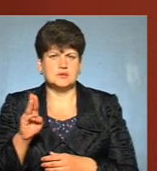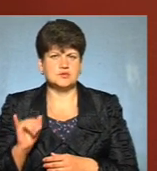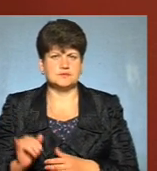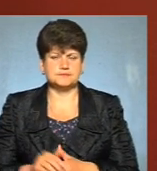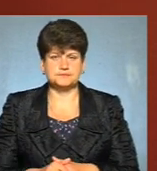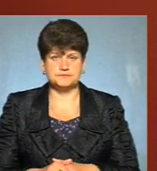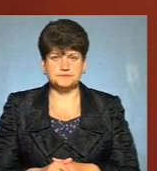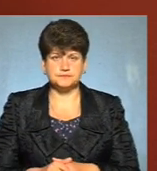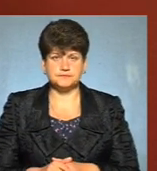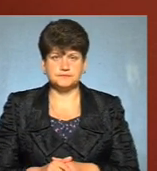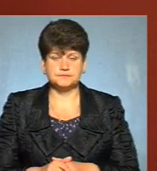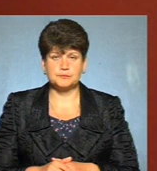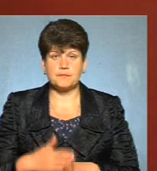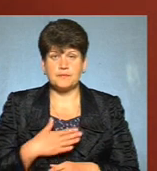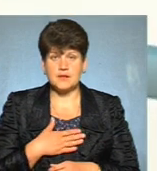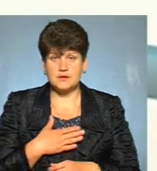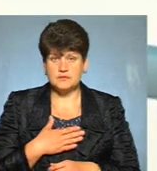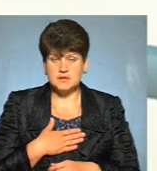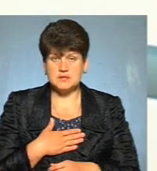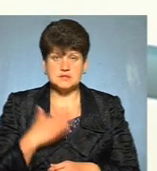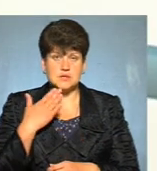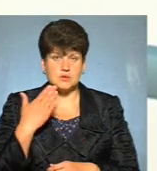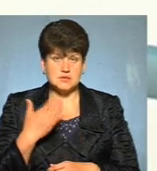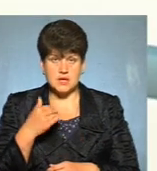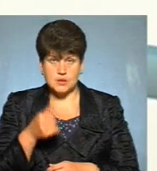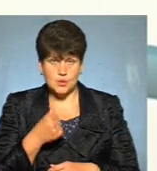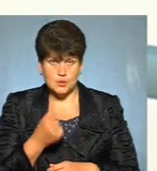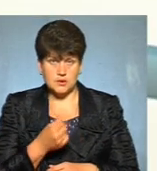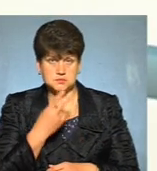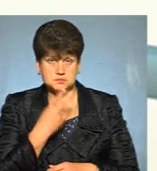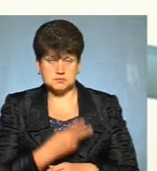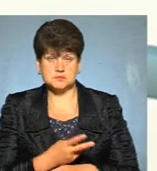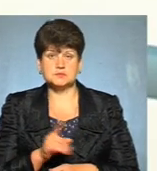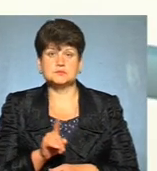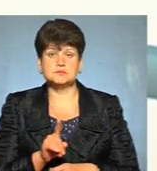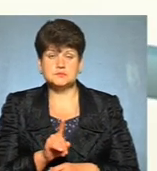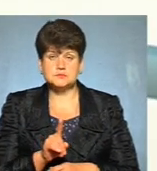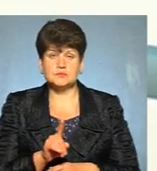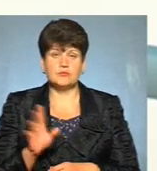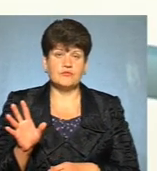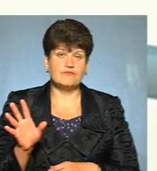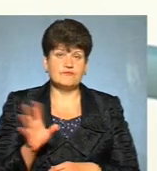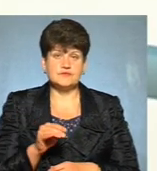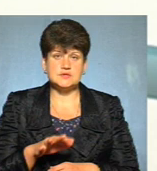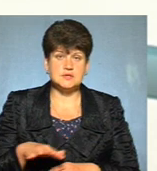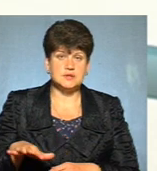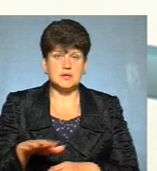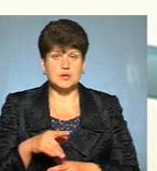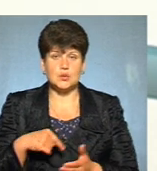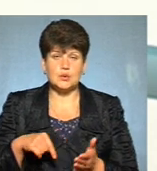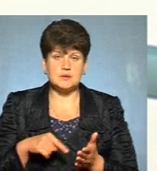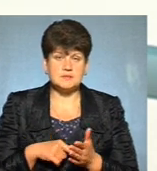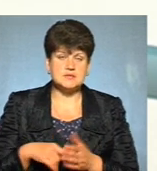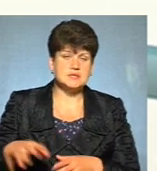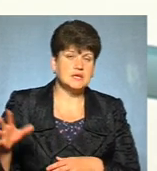Ну, наші дані за останні роки свідчать про те, що всі території міста і